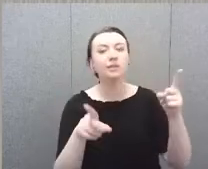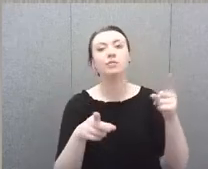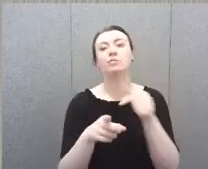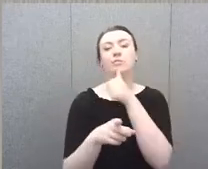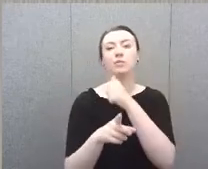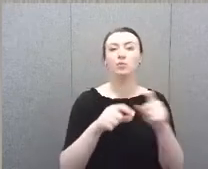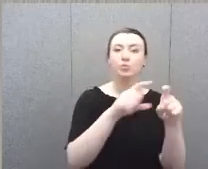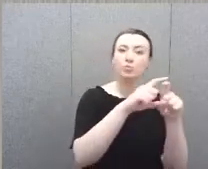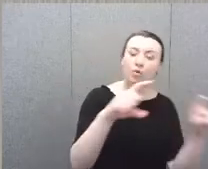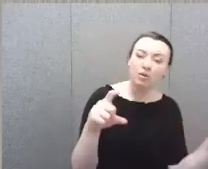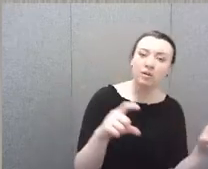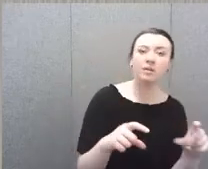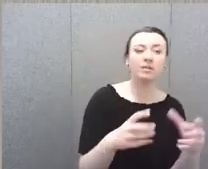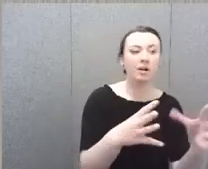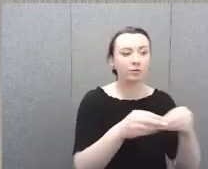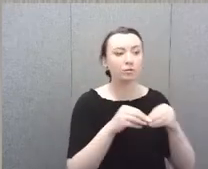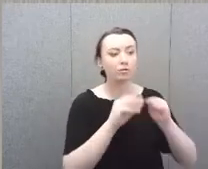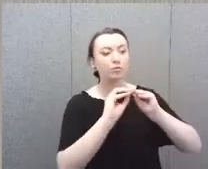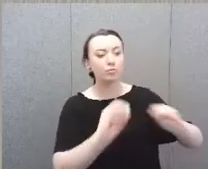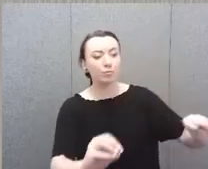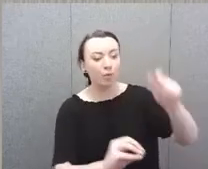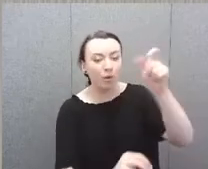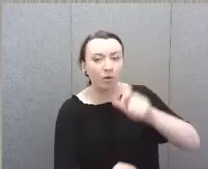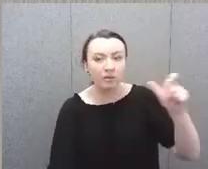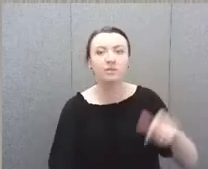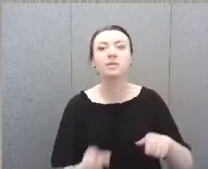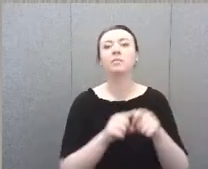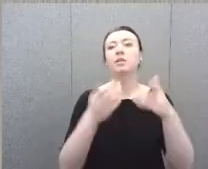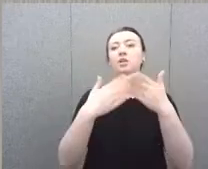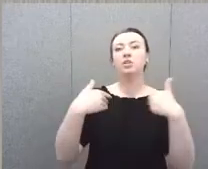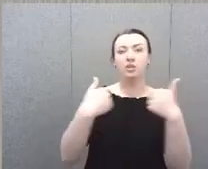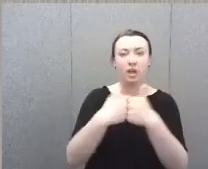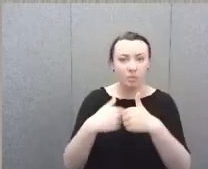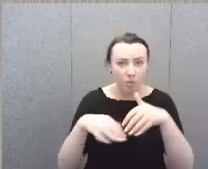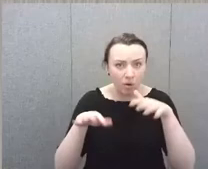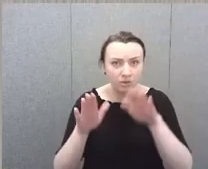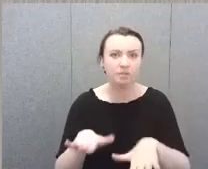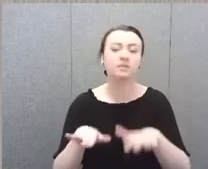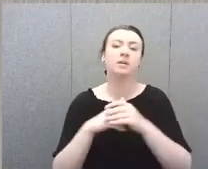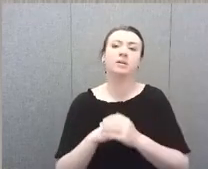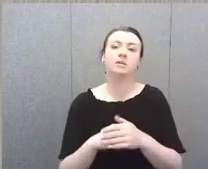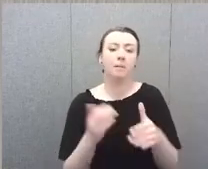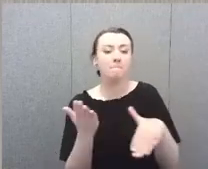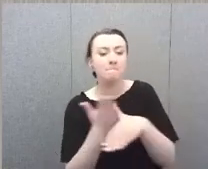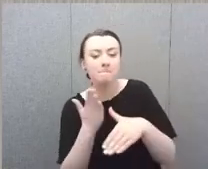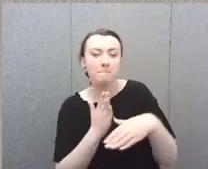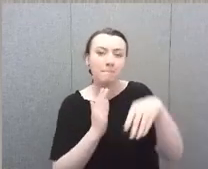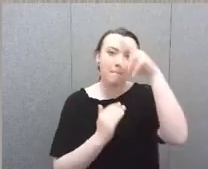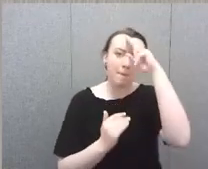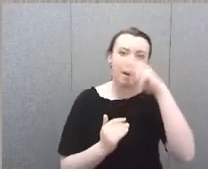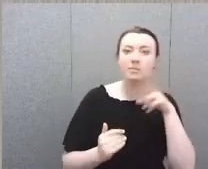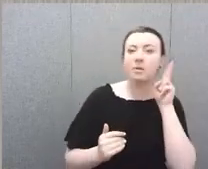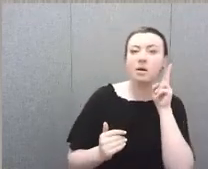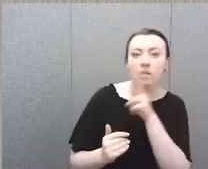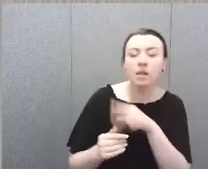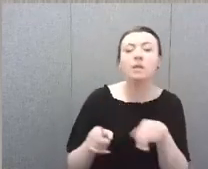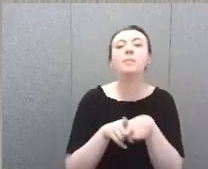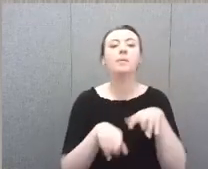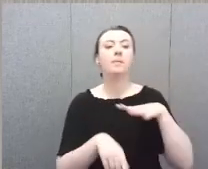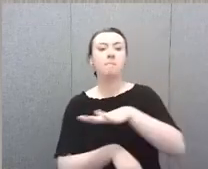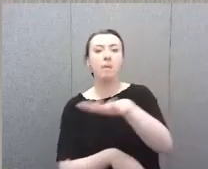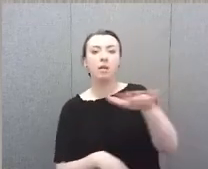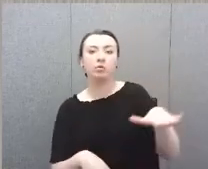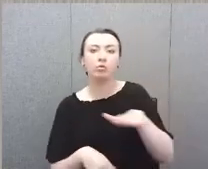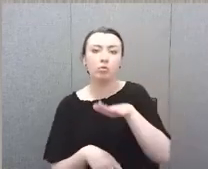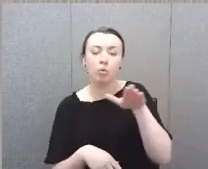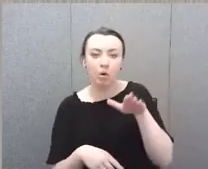других уровнях. В школах, начиная от учителей, в семьях. Домашнее насилие, конечно, тут это и родители, это